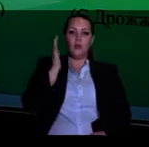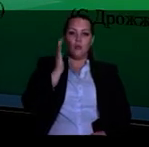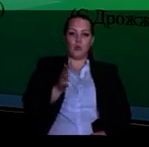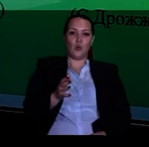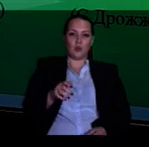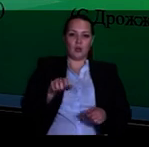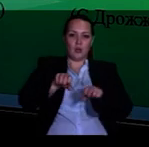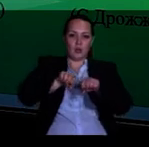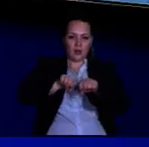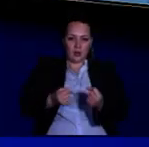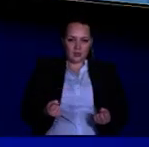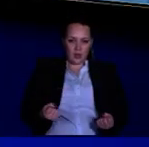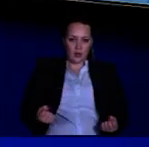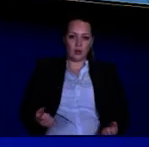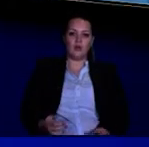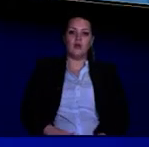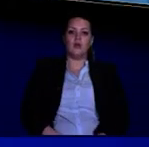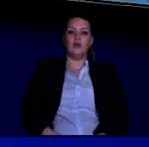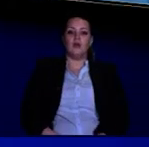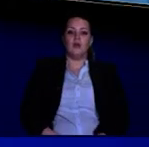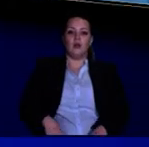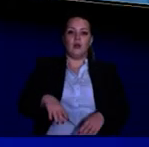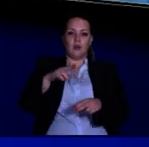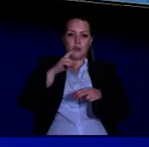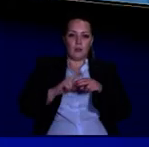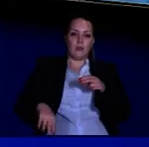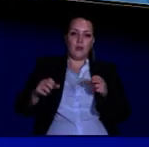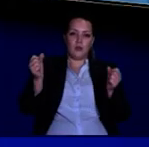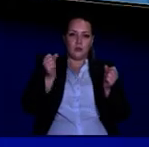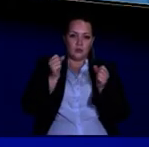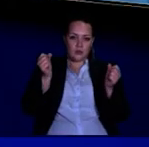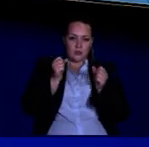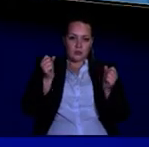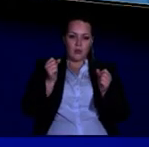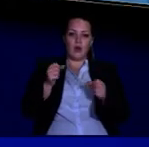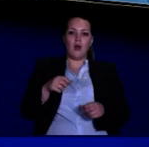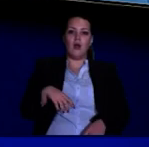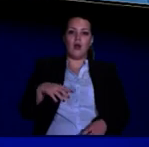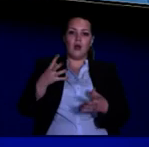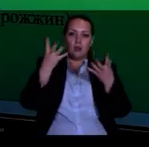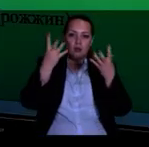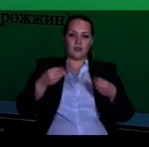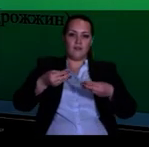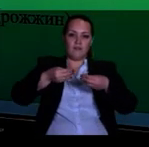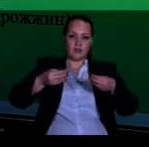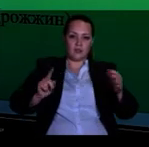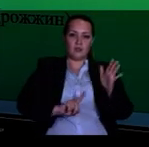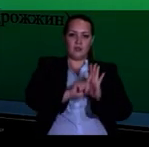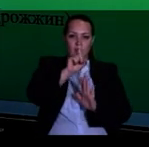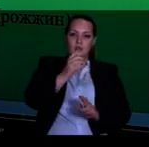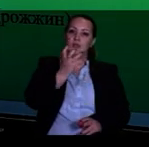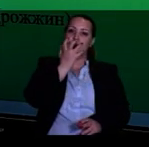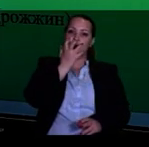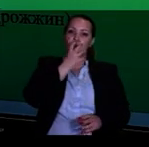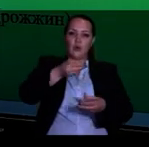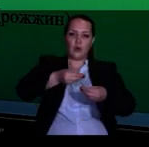раскололи. Пройдет зима холодная, наступят дни весенние. Теплом